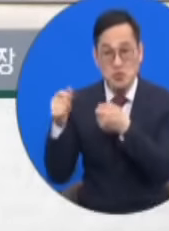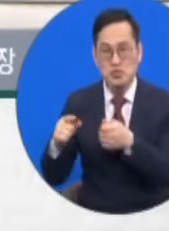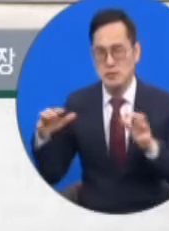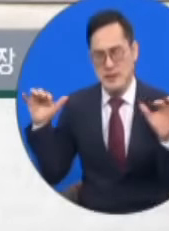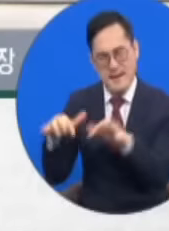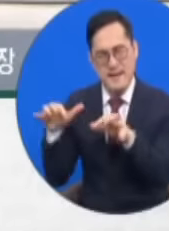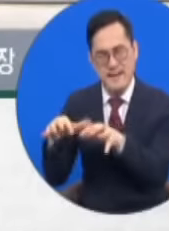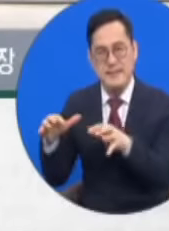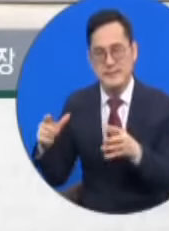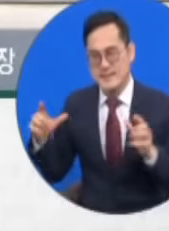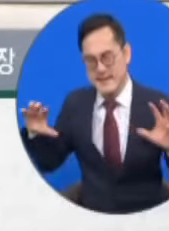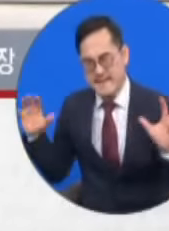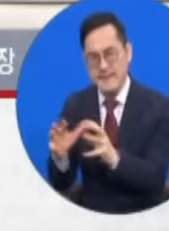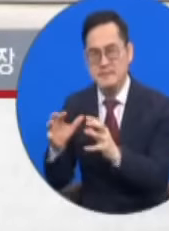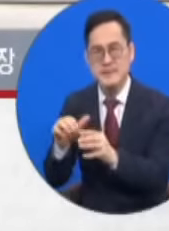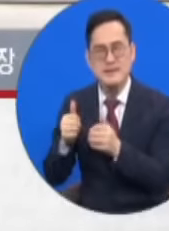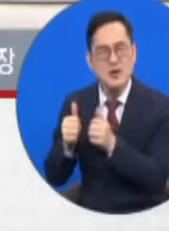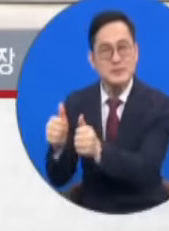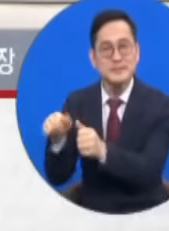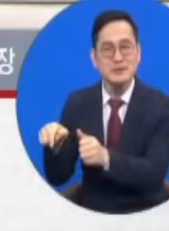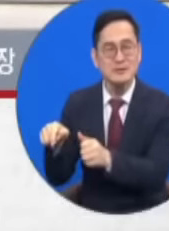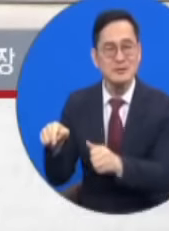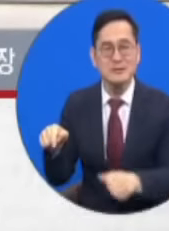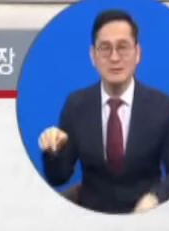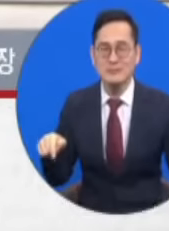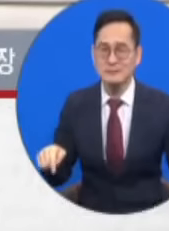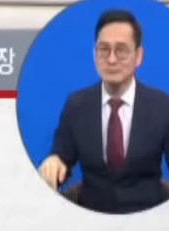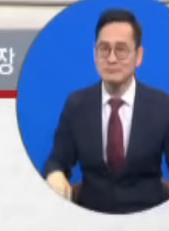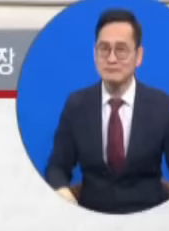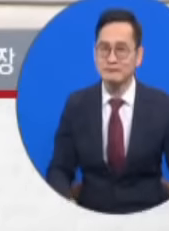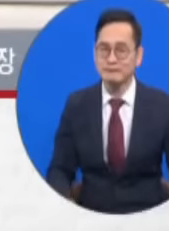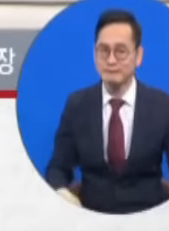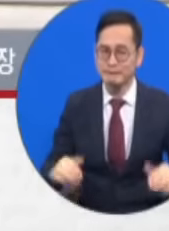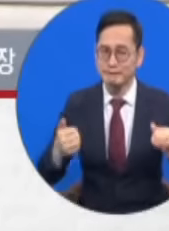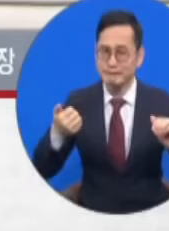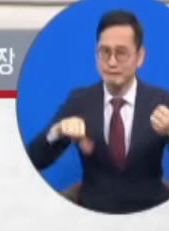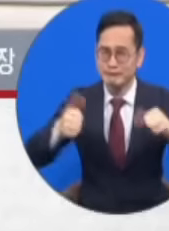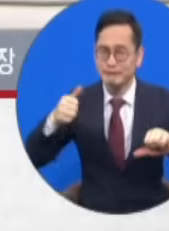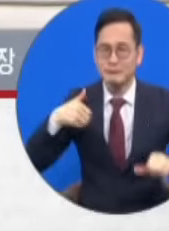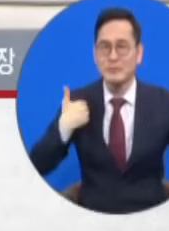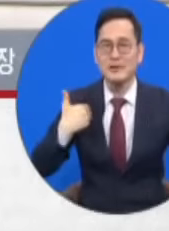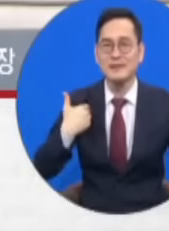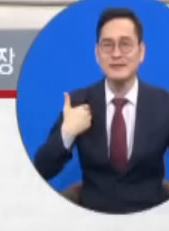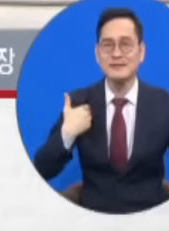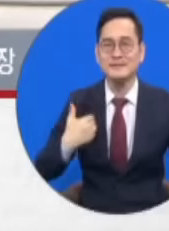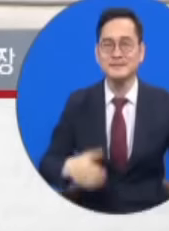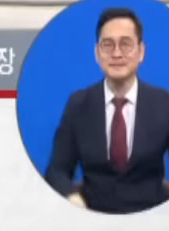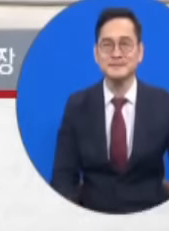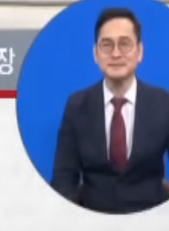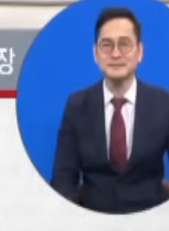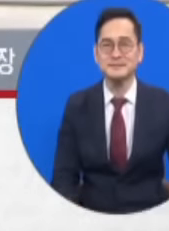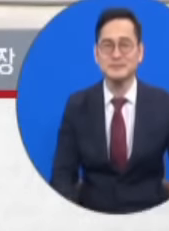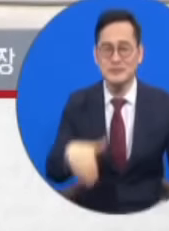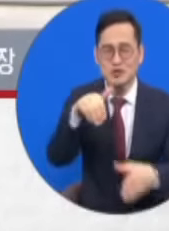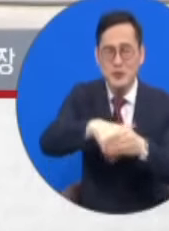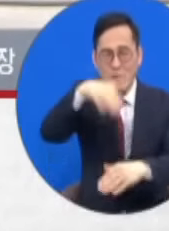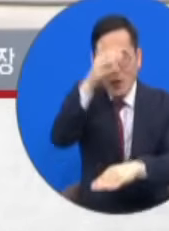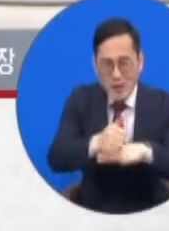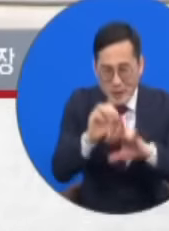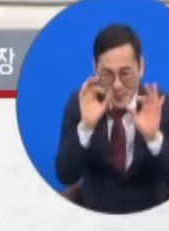있고요. 민주당 지지도 뭐 상황에서 결집을 하고 있는데 그 결과가 어떻게 나타날지는 최종 투표율과